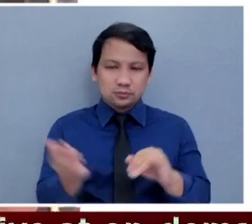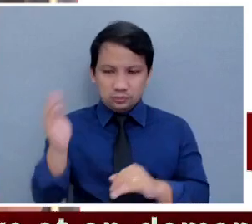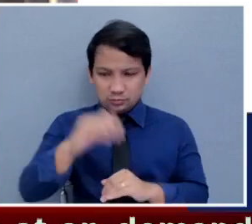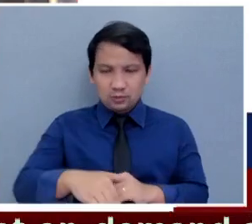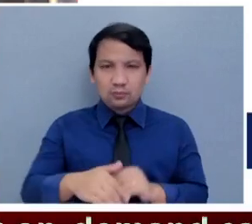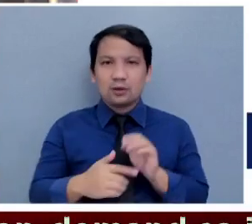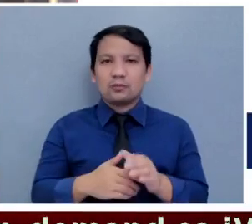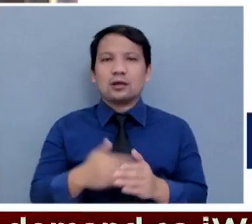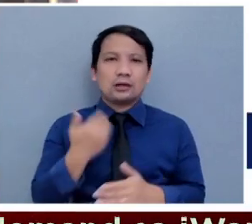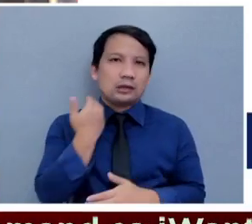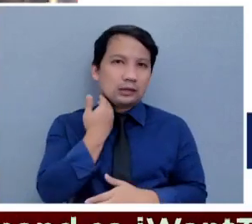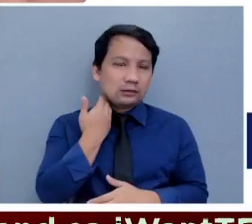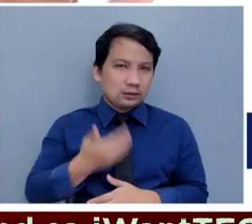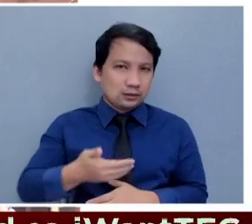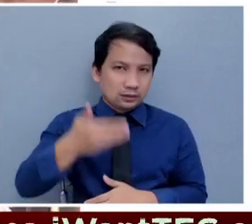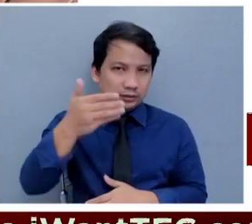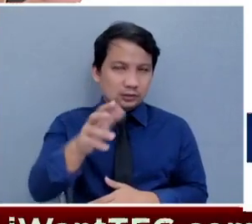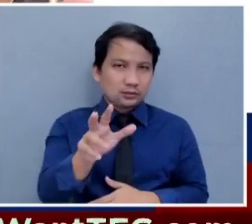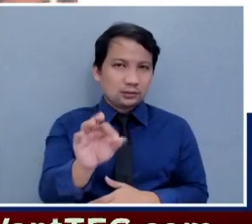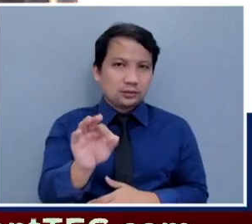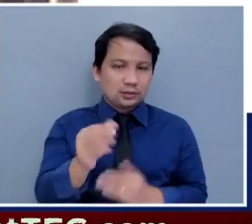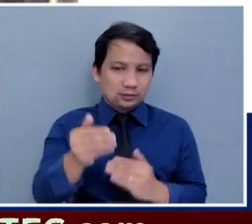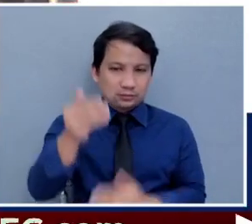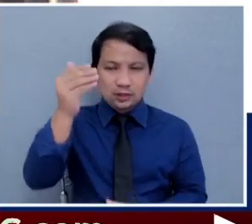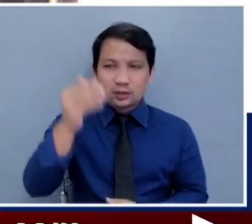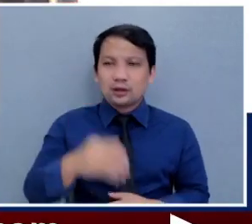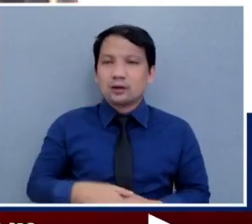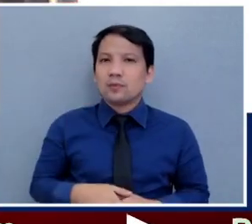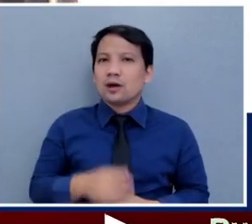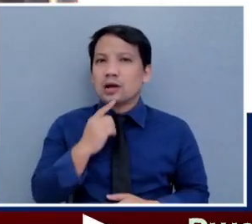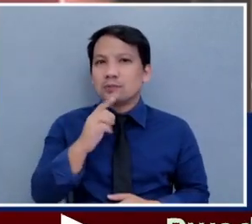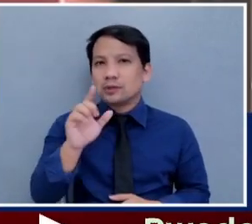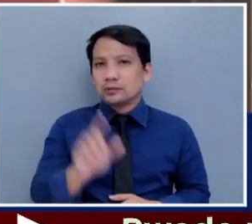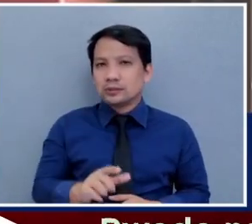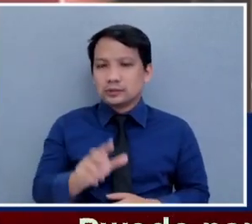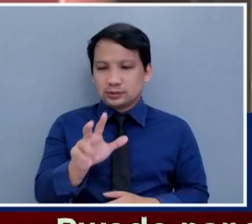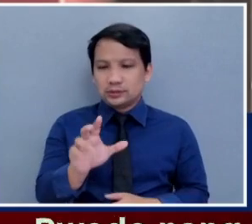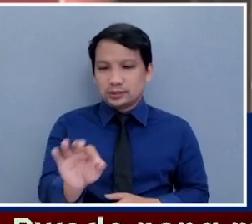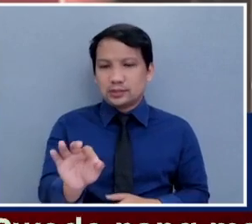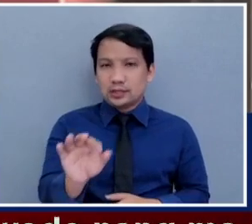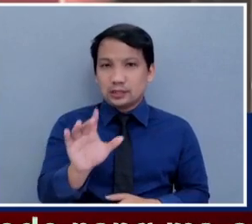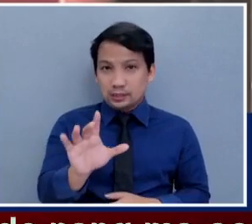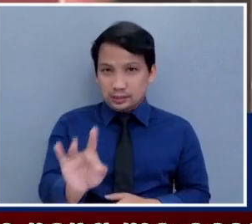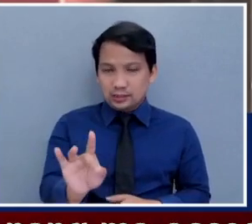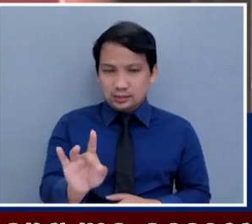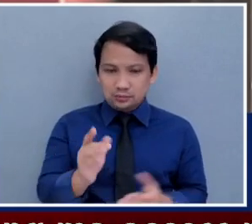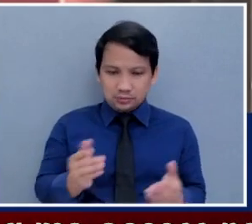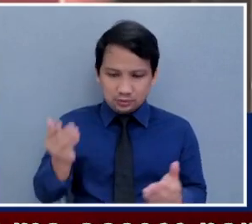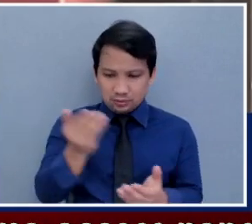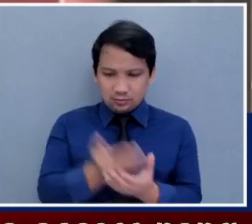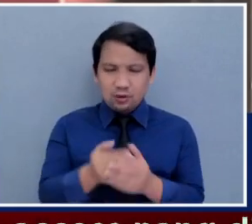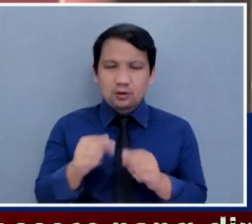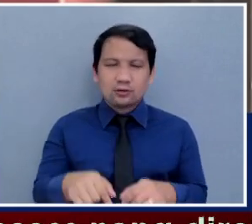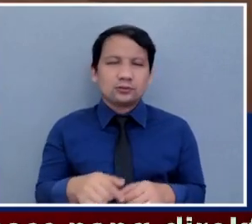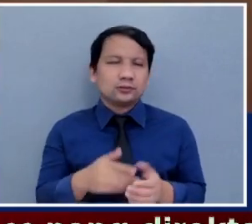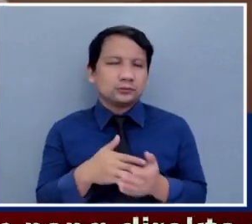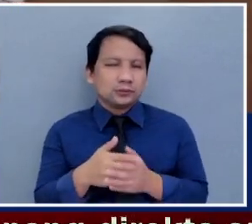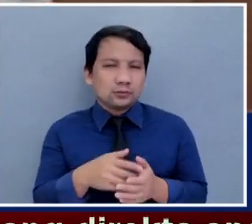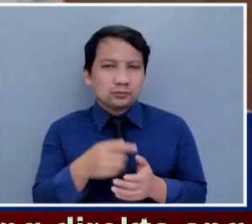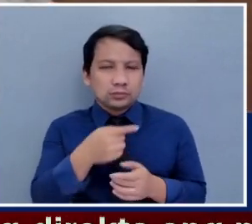yung lagnat, nagti-39 pataas po. Pinakamababa po niya is 38. Nung unang dating po talaga niya dito, halos nangingitim